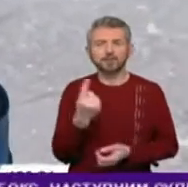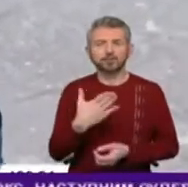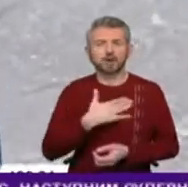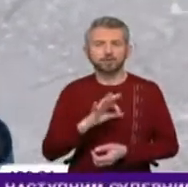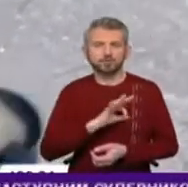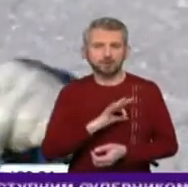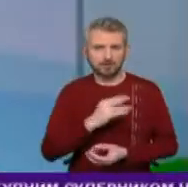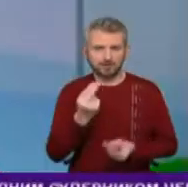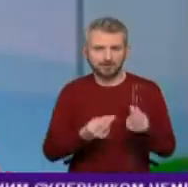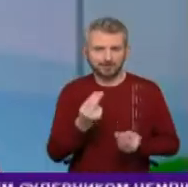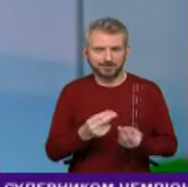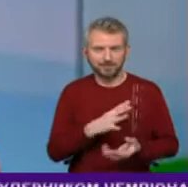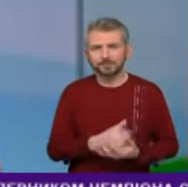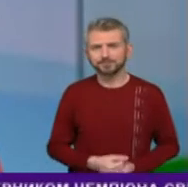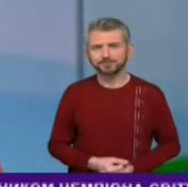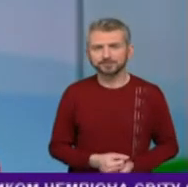на іграх.